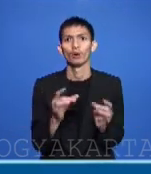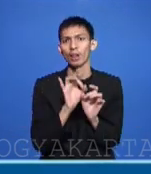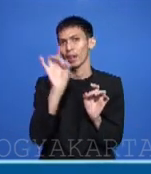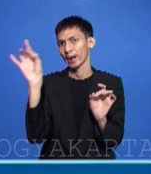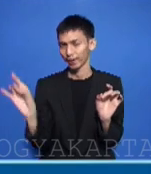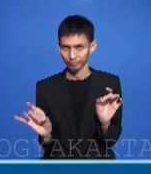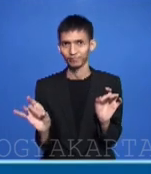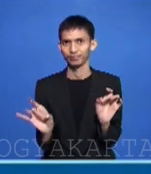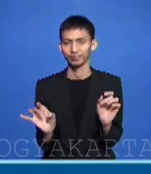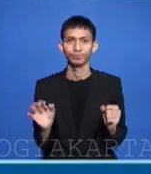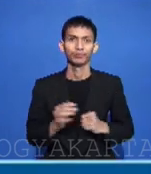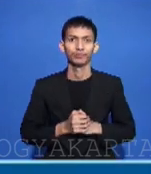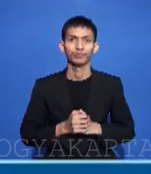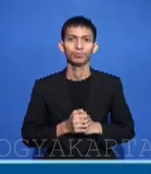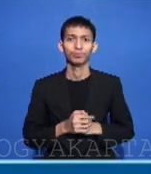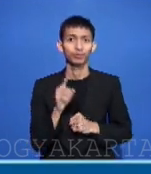galeng